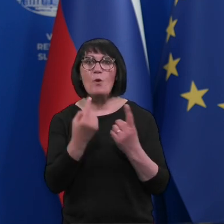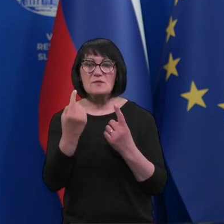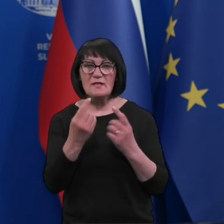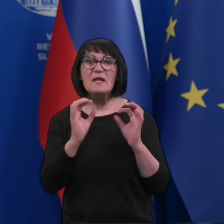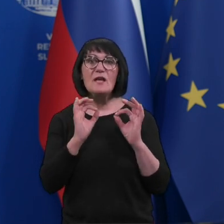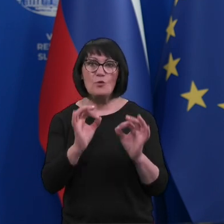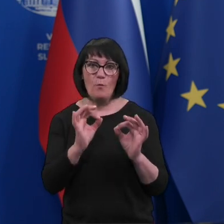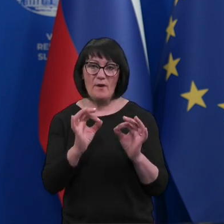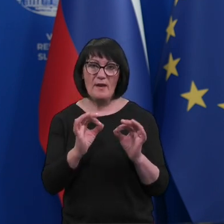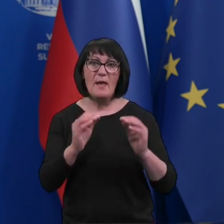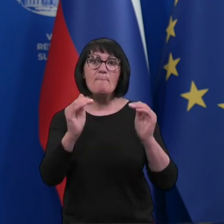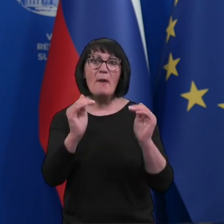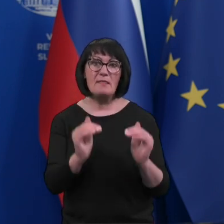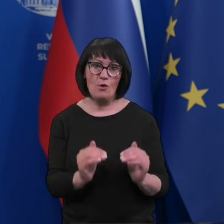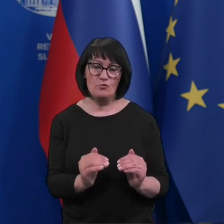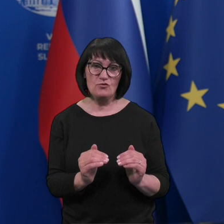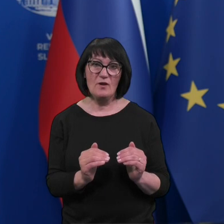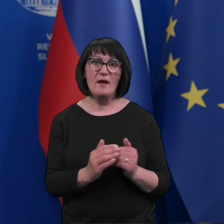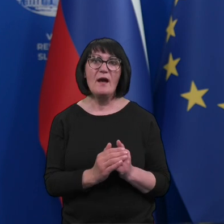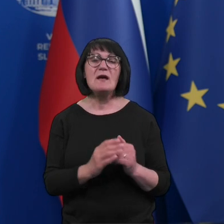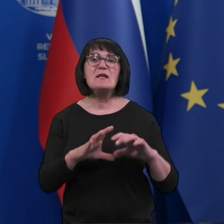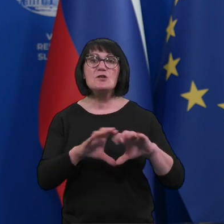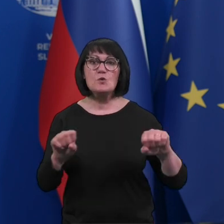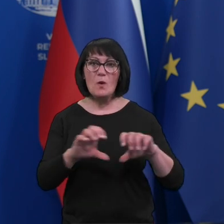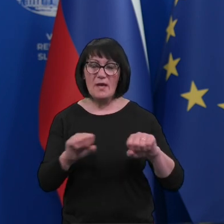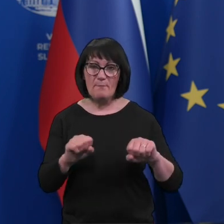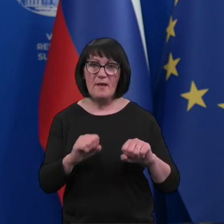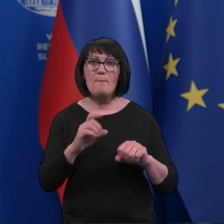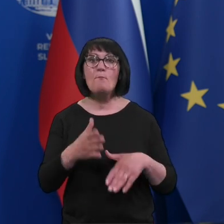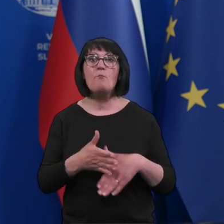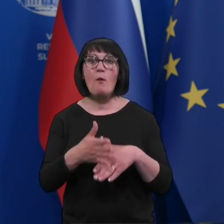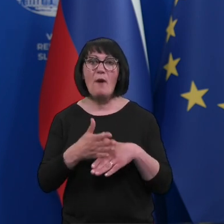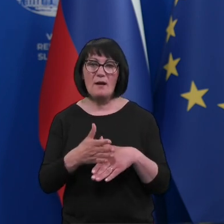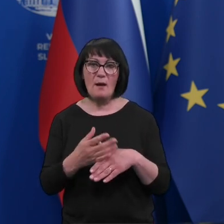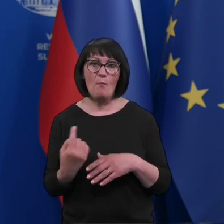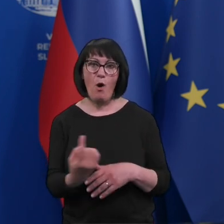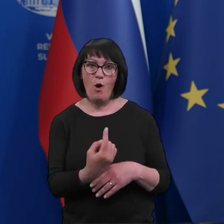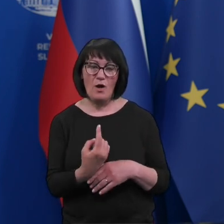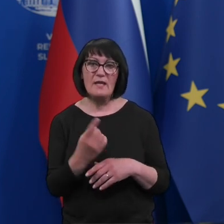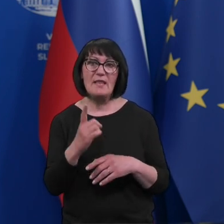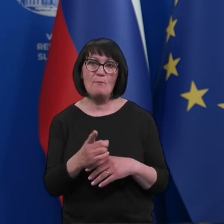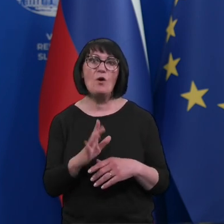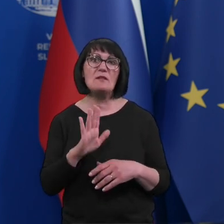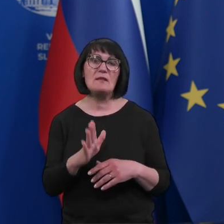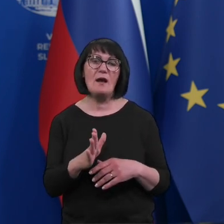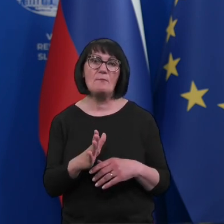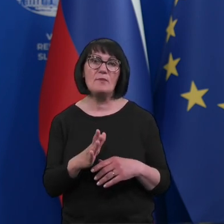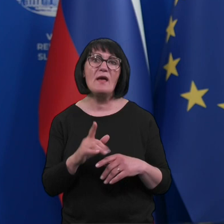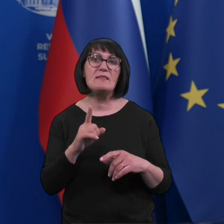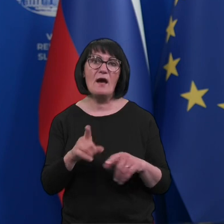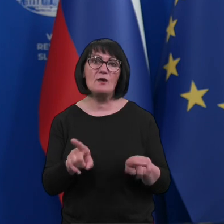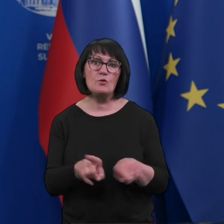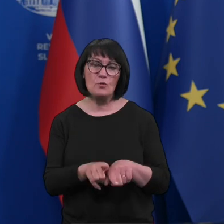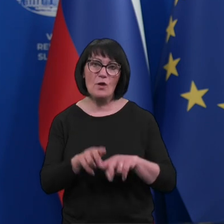je padajoč in z ukrepi gotovo pomagamo k temu, da bi tak